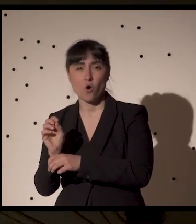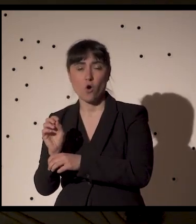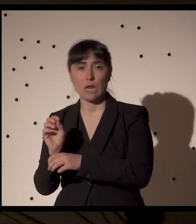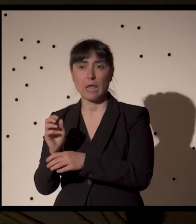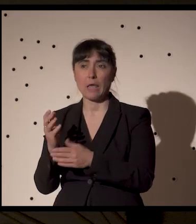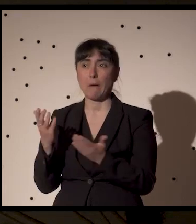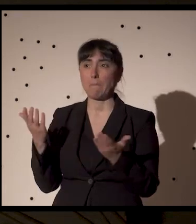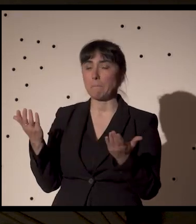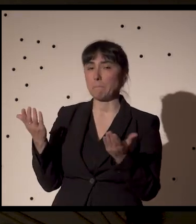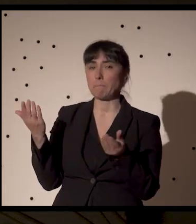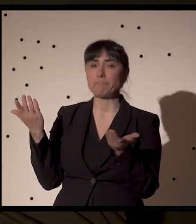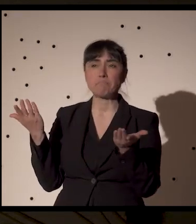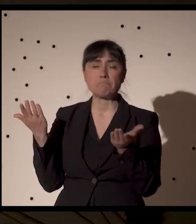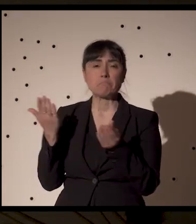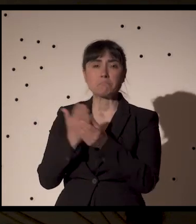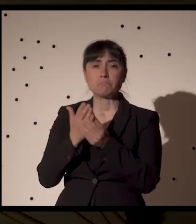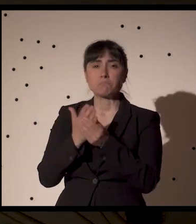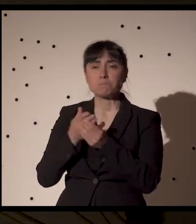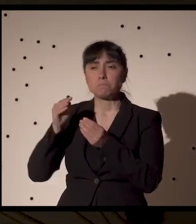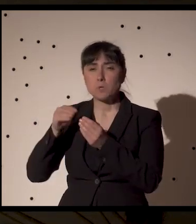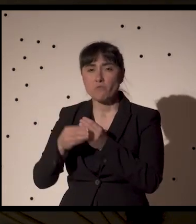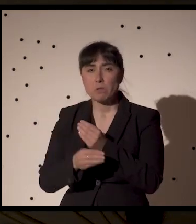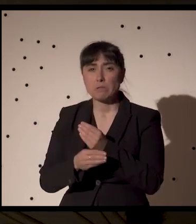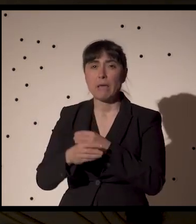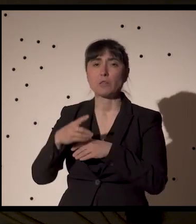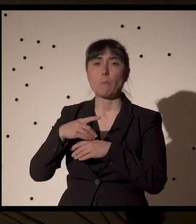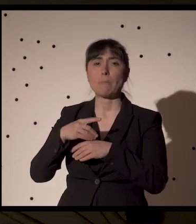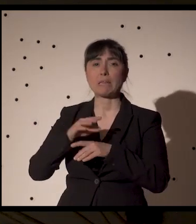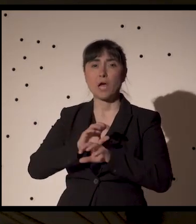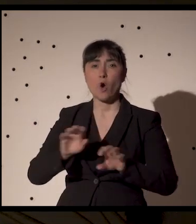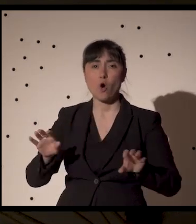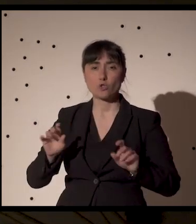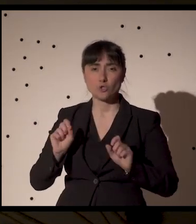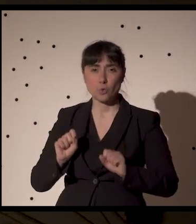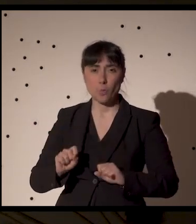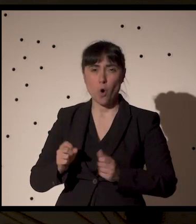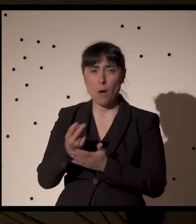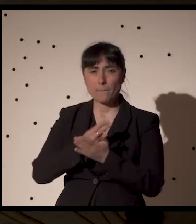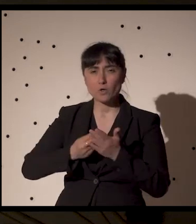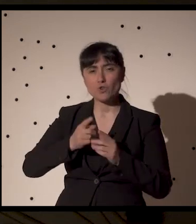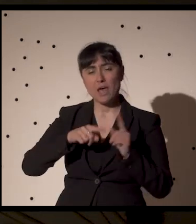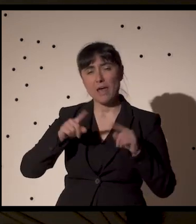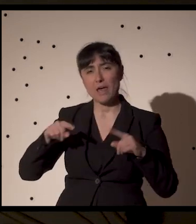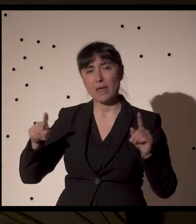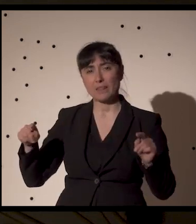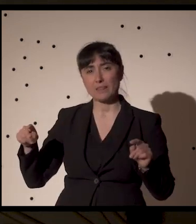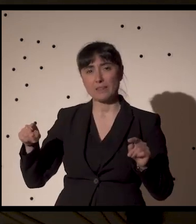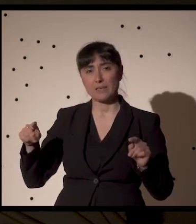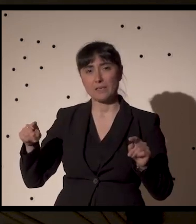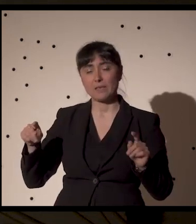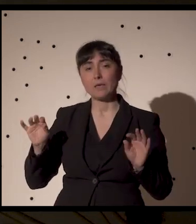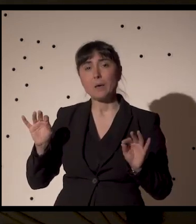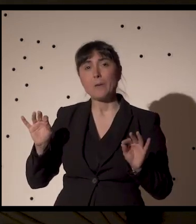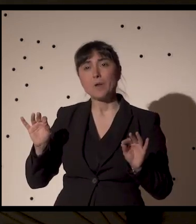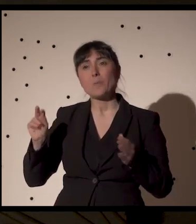dossier di approfondimento pedagogico blitz nelle scuole progettualità varie di dialogo per l'appunto con